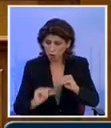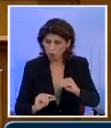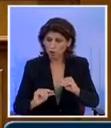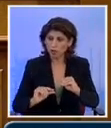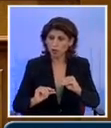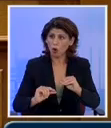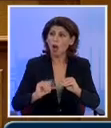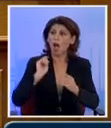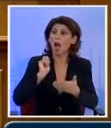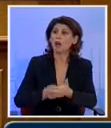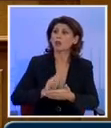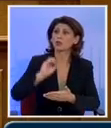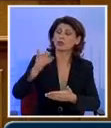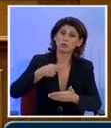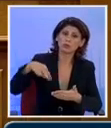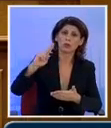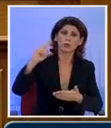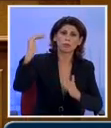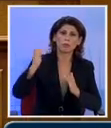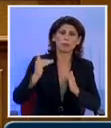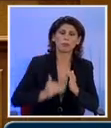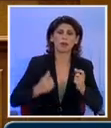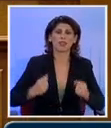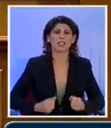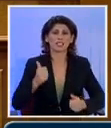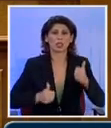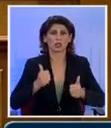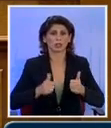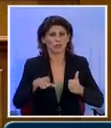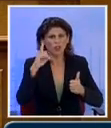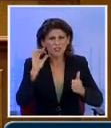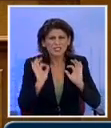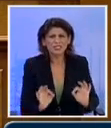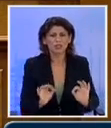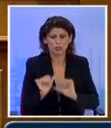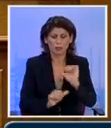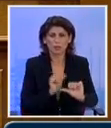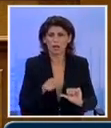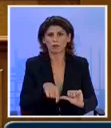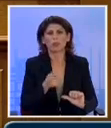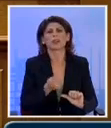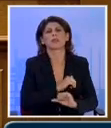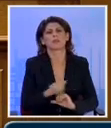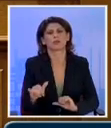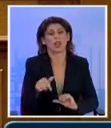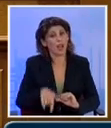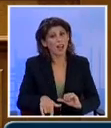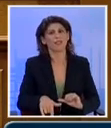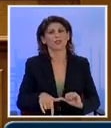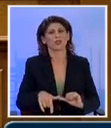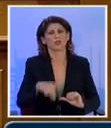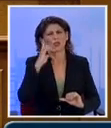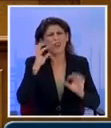είχαν συνεχώς σε θέσεις ανταγωνιστικότητας. Και ενώ ήταν αυτονόητο ότι όλα αυτά έπρεπε να αλλάξουν, κάτι τέτοιο δεν έγινε ποτέ. Αυτή τη στιγμή αυτό κάνουμε, το